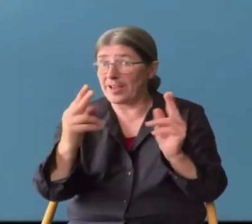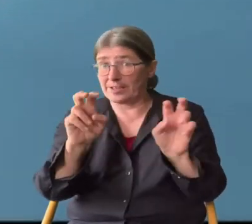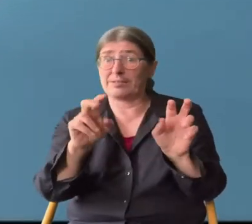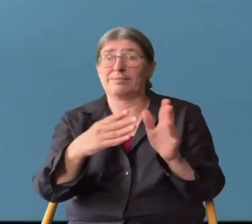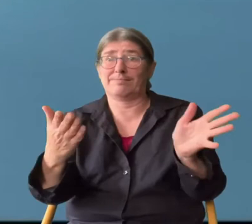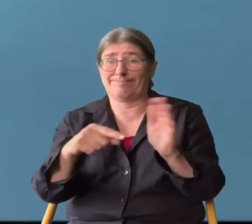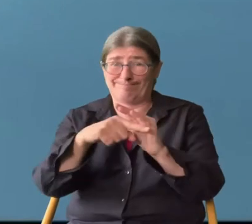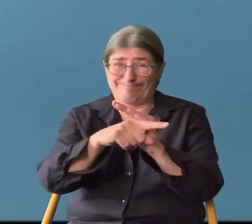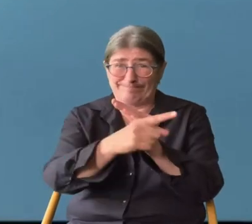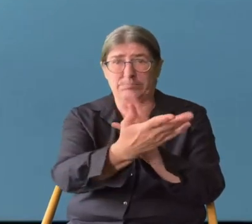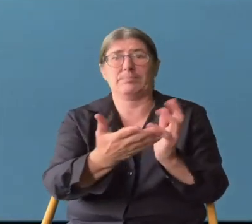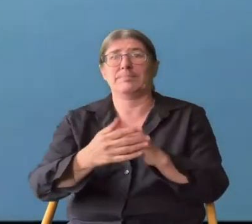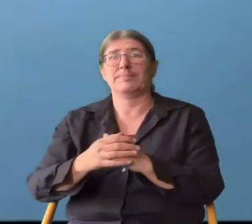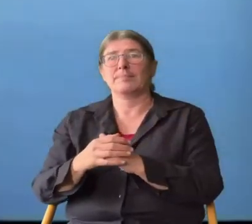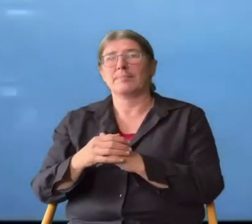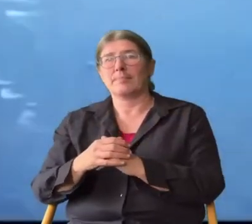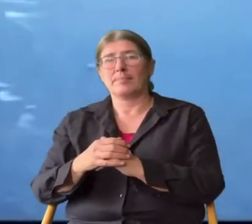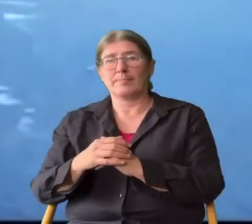Freiheit.